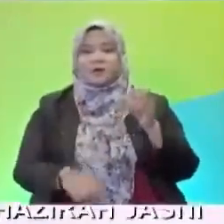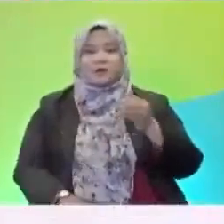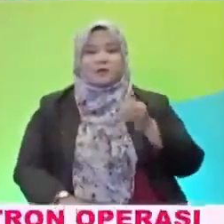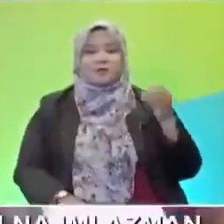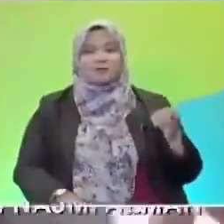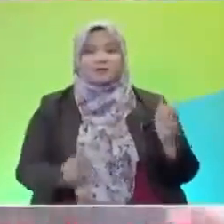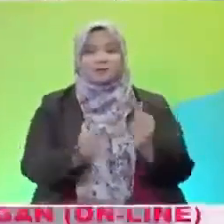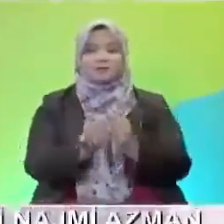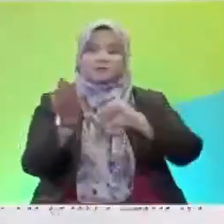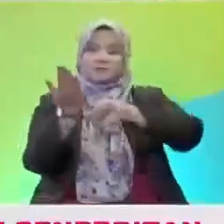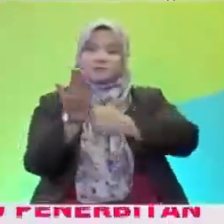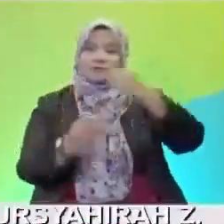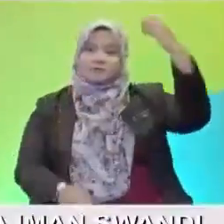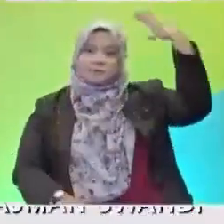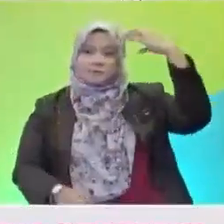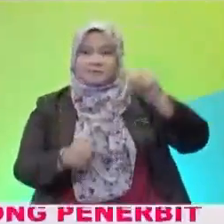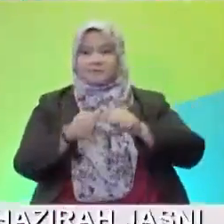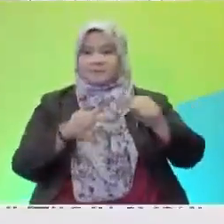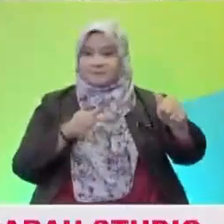semakin kecil